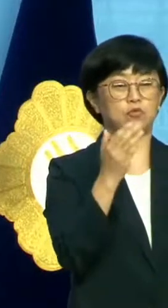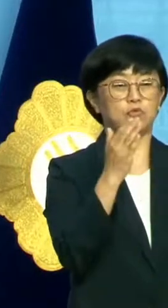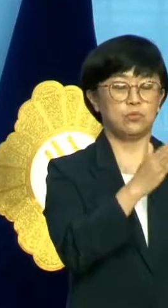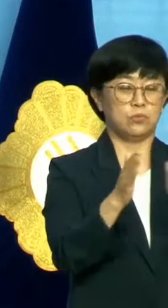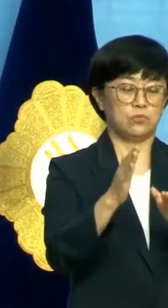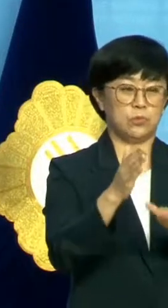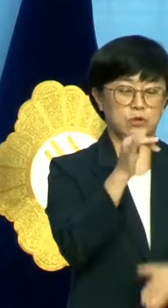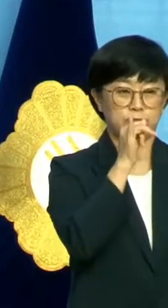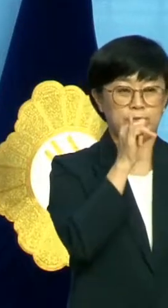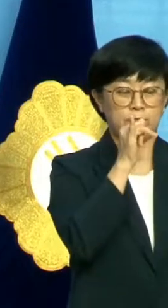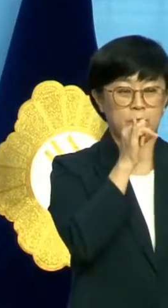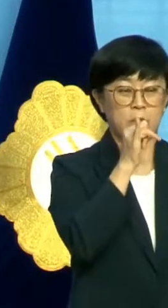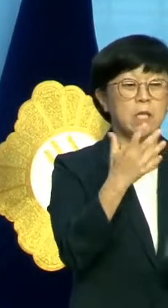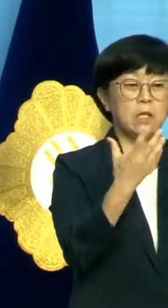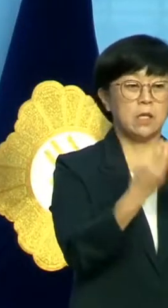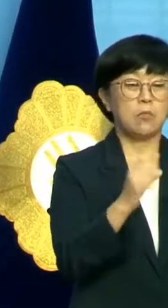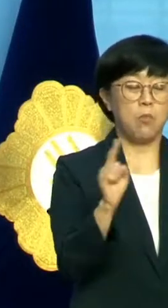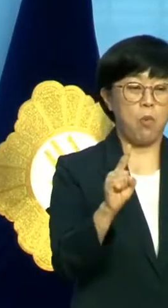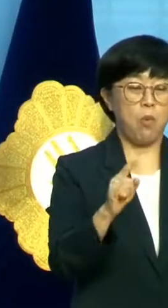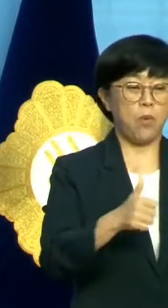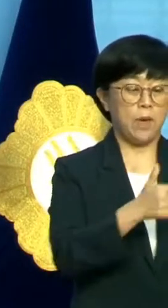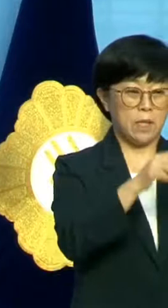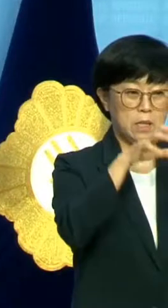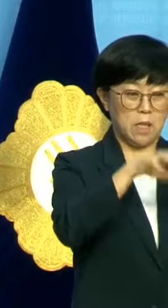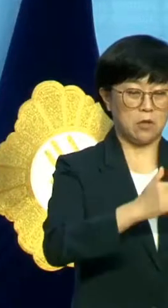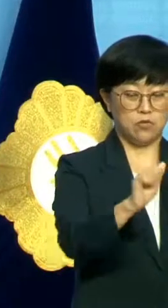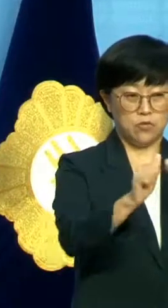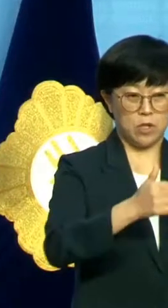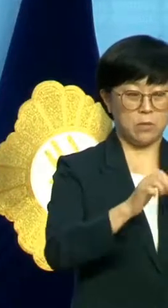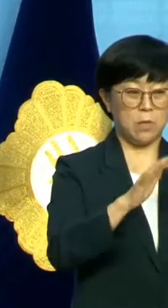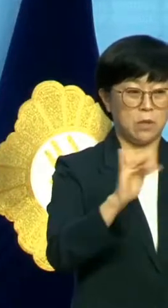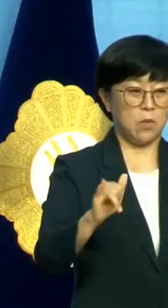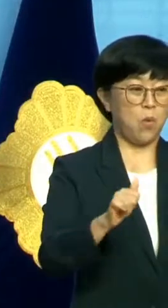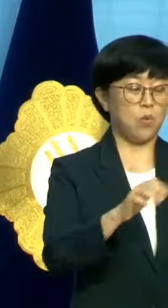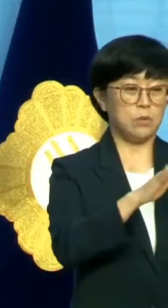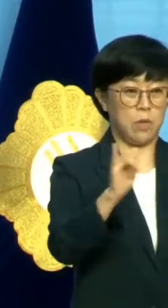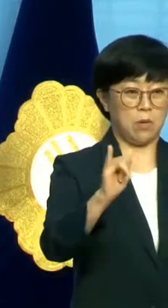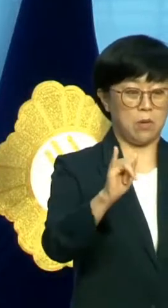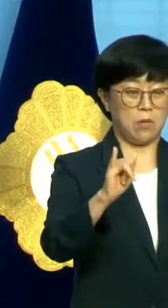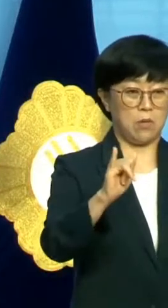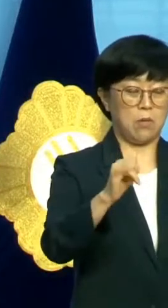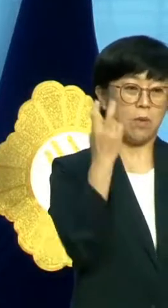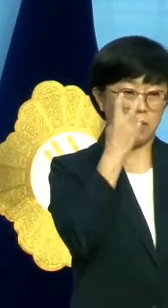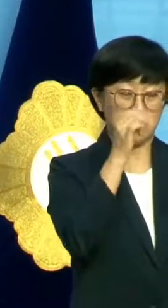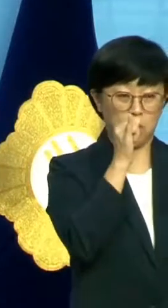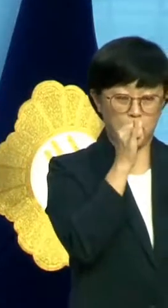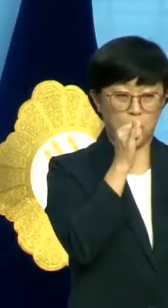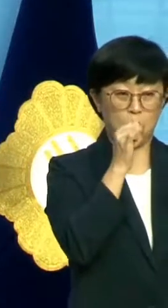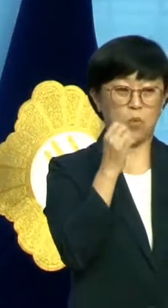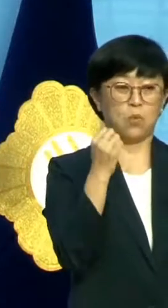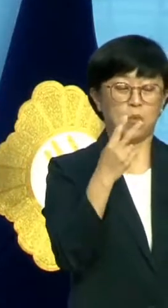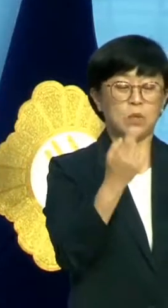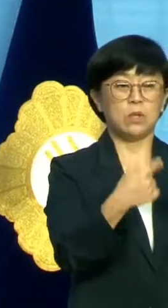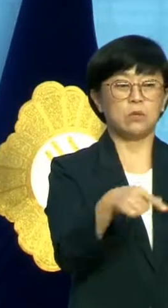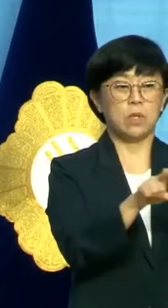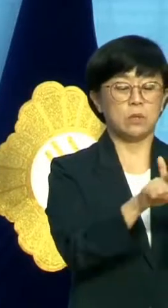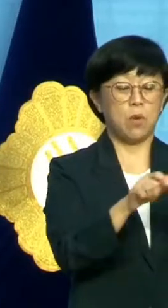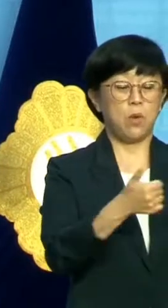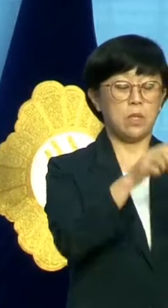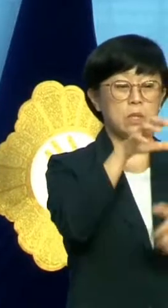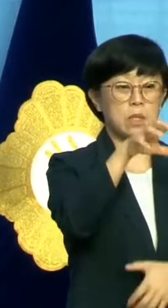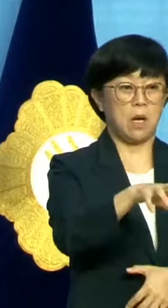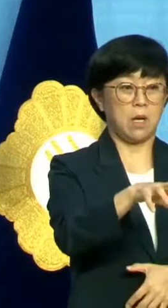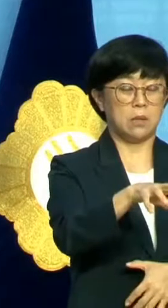있습니다 가령 회장 대 출입 인원을 50 명 수준으로 관리합니다 이를 위해서 회의장